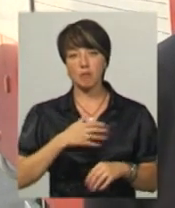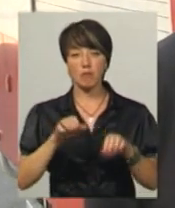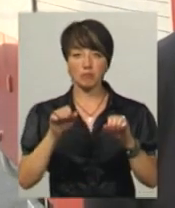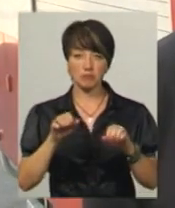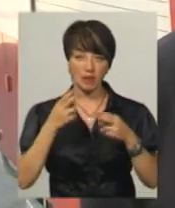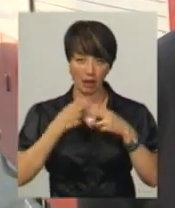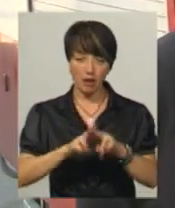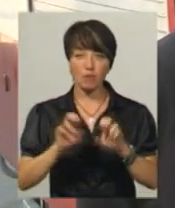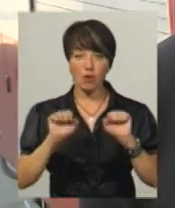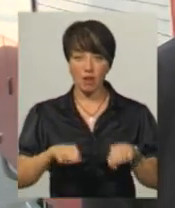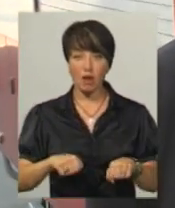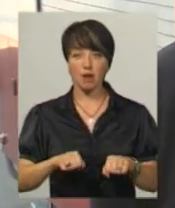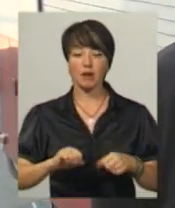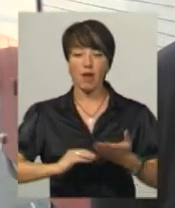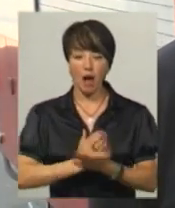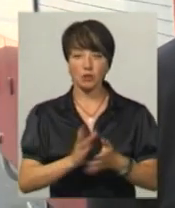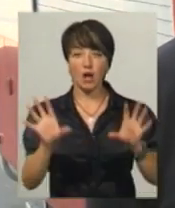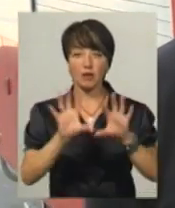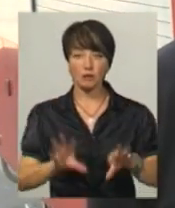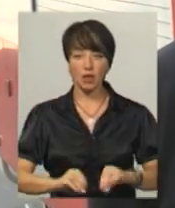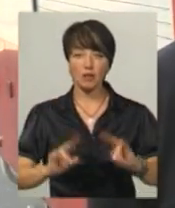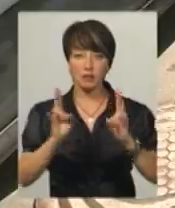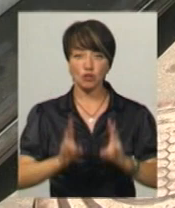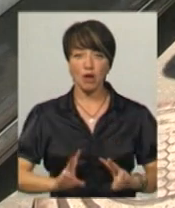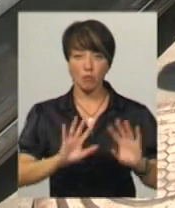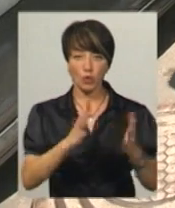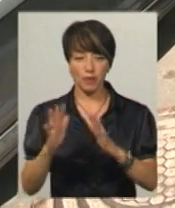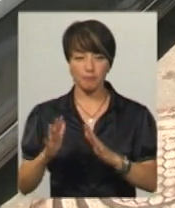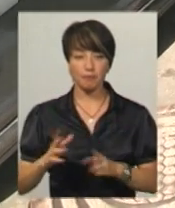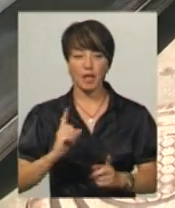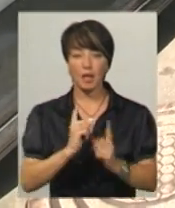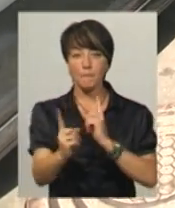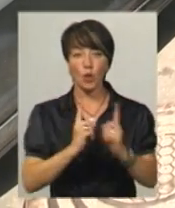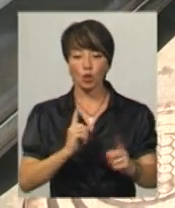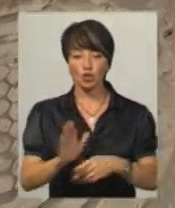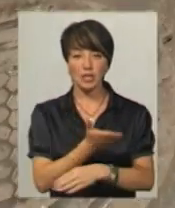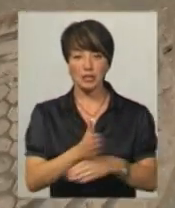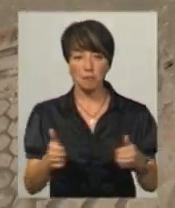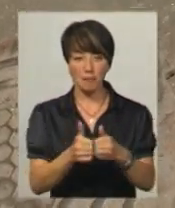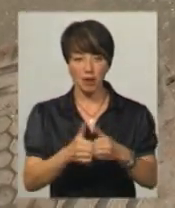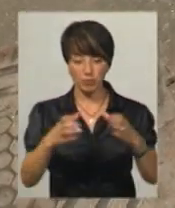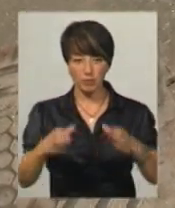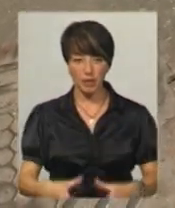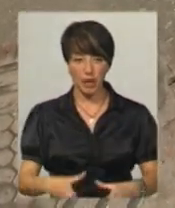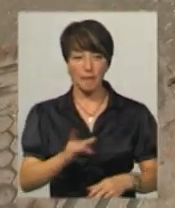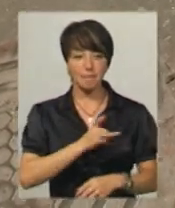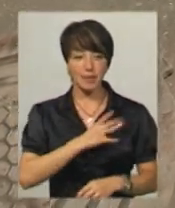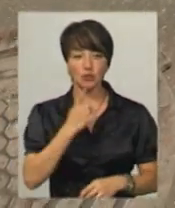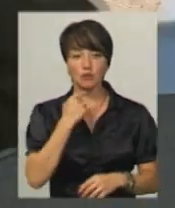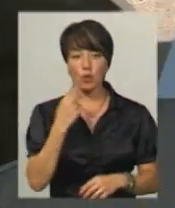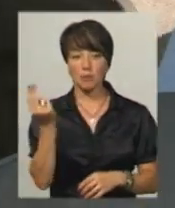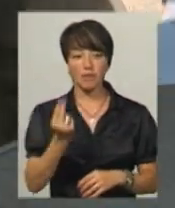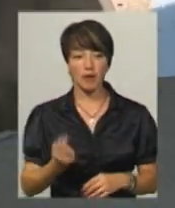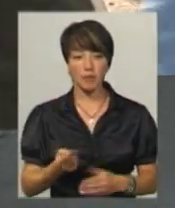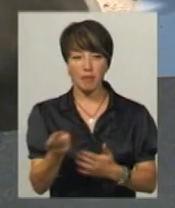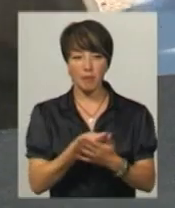могли якісно ліквідовувати надзвичайні події, пожежі. На проїжджій частині поряд з пожежним гідрантом білими та червоними фарбами